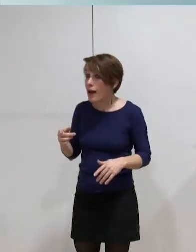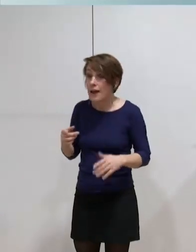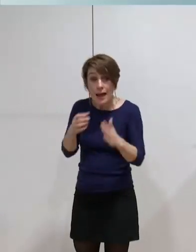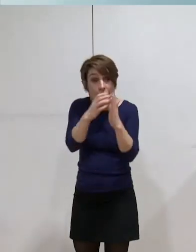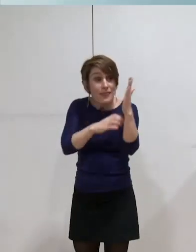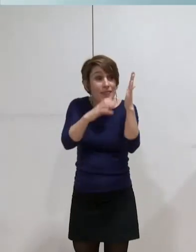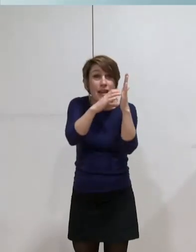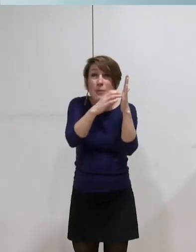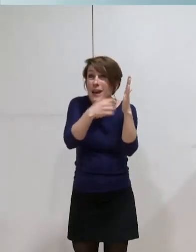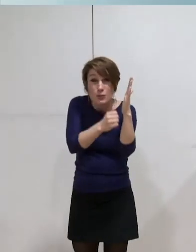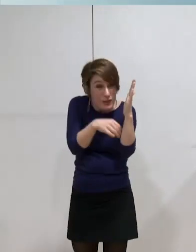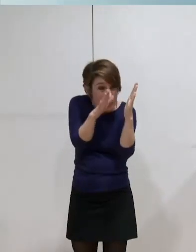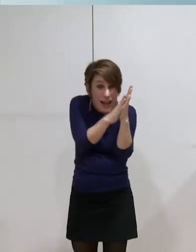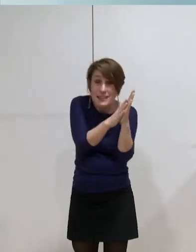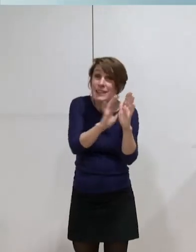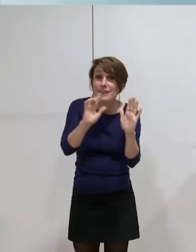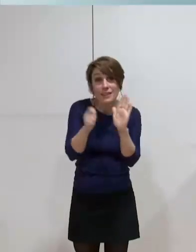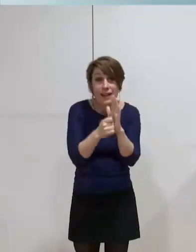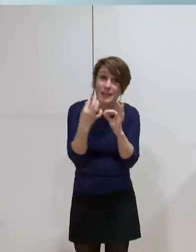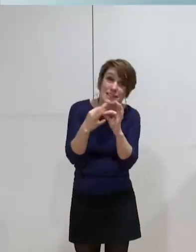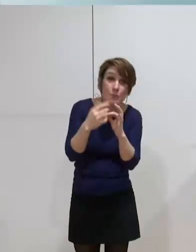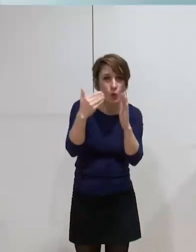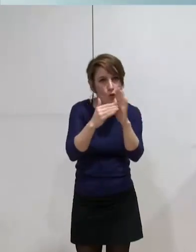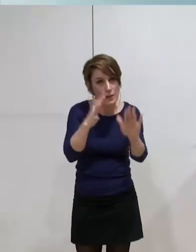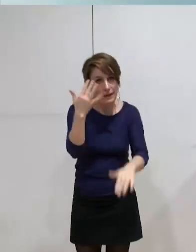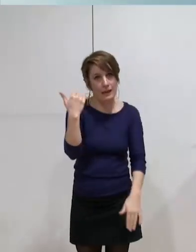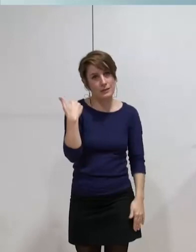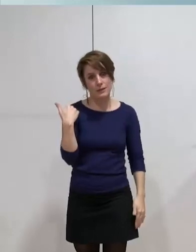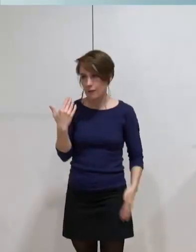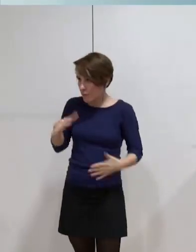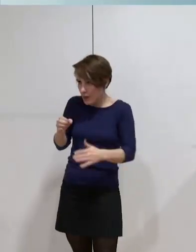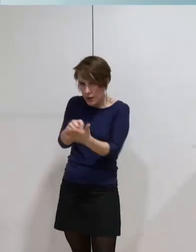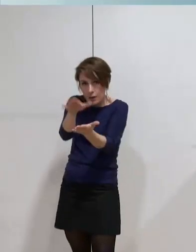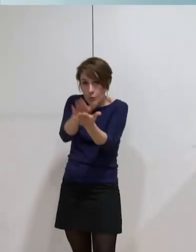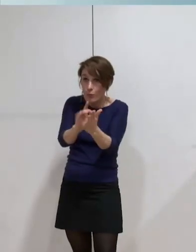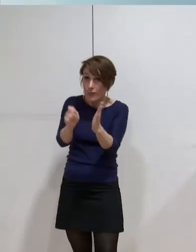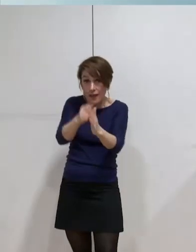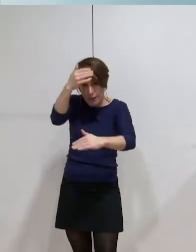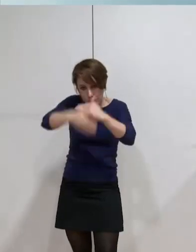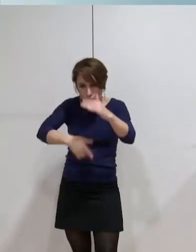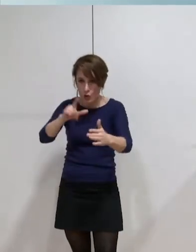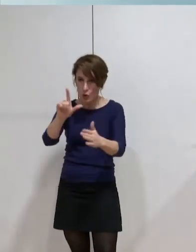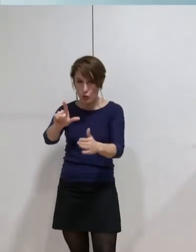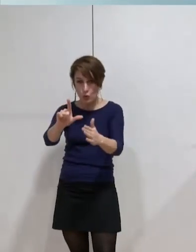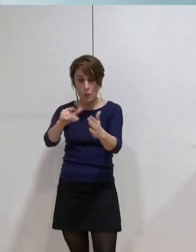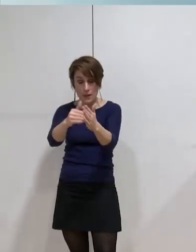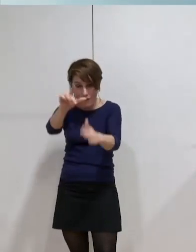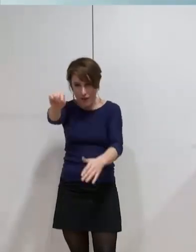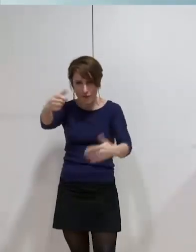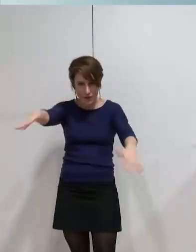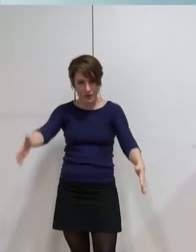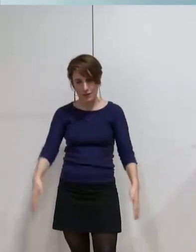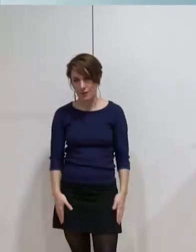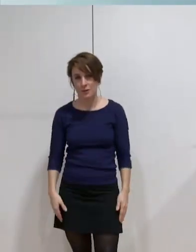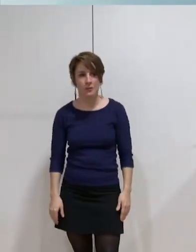en 2020 c'est déjà inscrit dans celle de de septembre 2015 voilà 21 septembre 2015